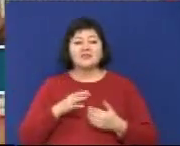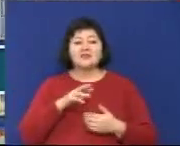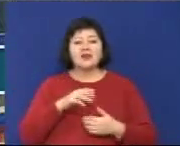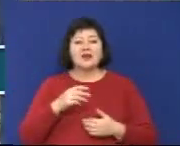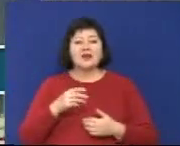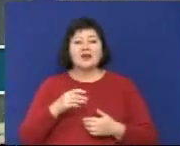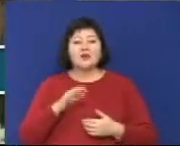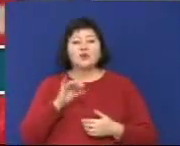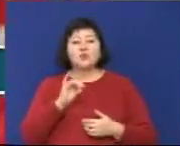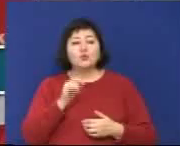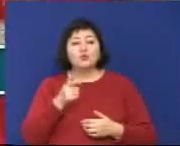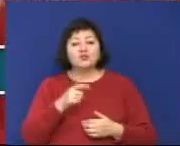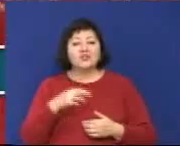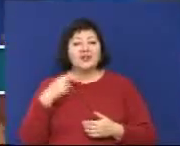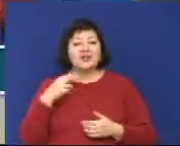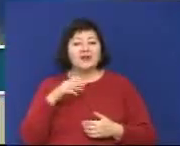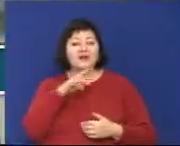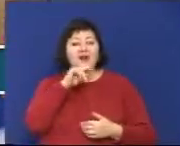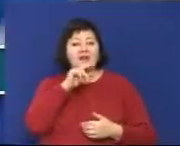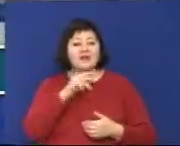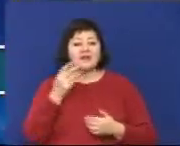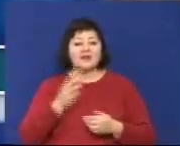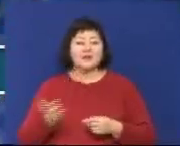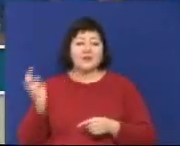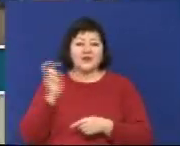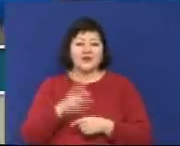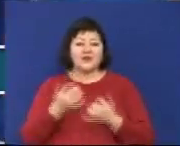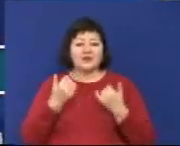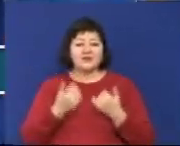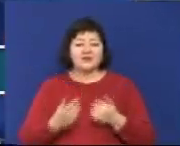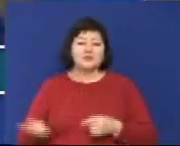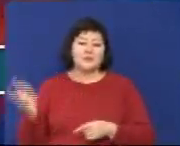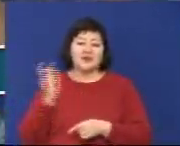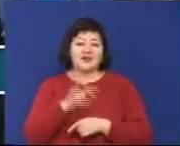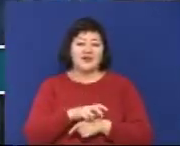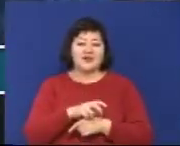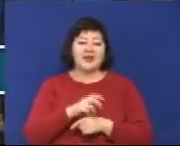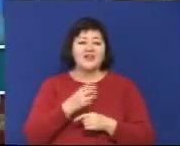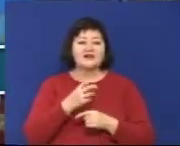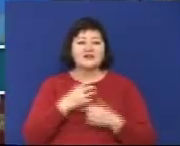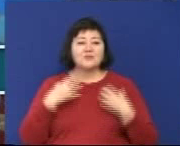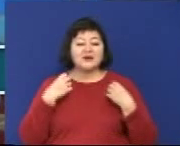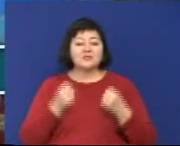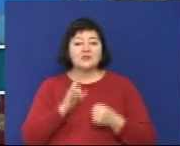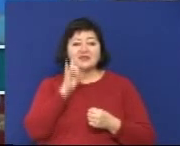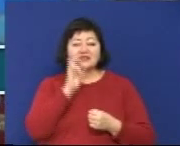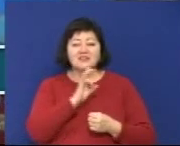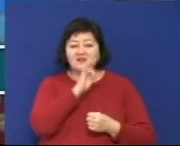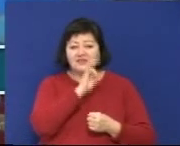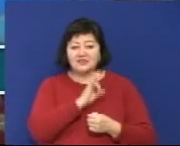и Узбекистана. В этом году их ряды пополнили участники из Новосибирска. В Казахстане очень